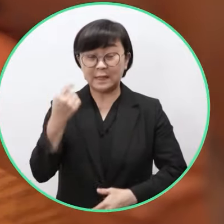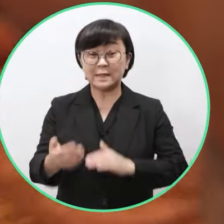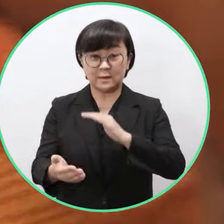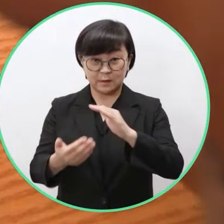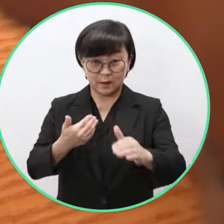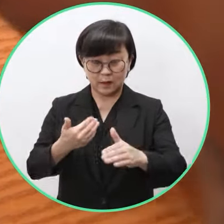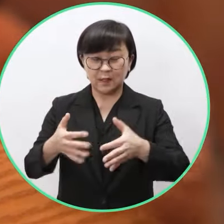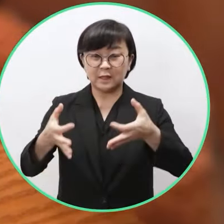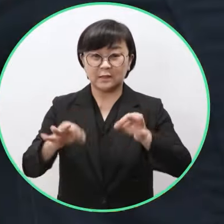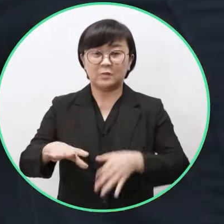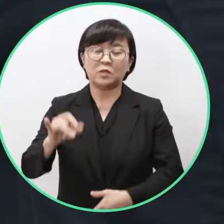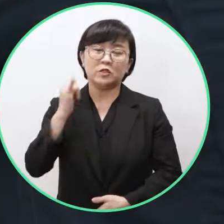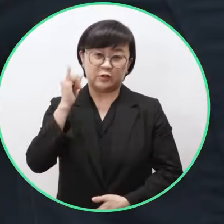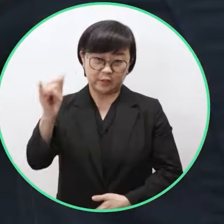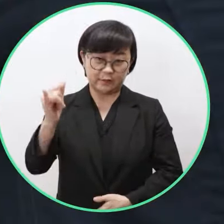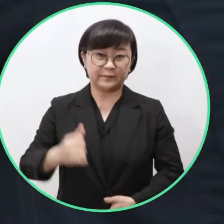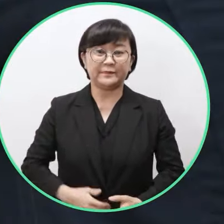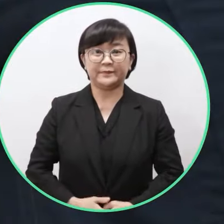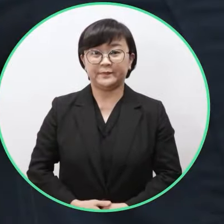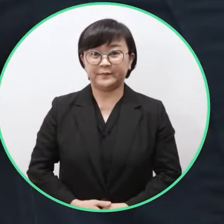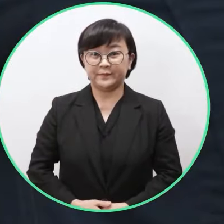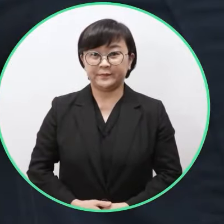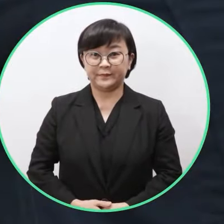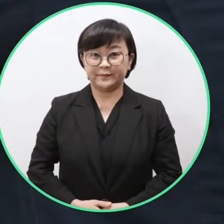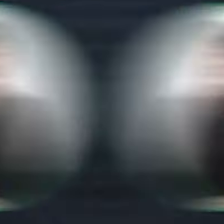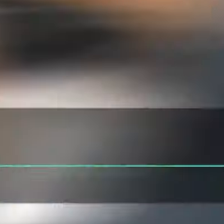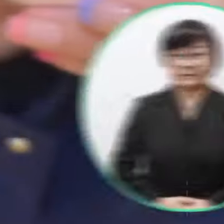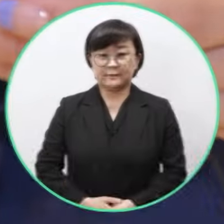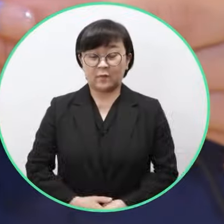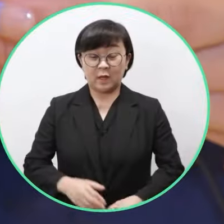링크를 열어보기 전에 은행에 먼저 확인하세요.